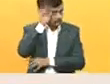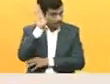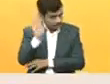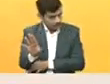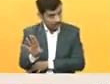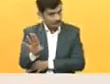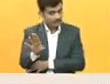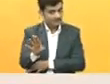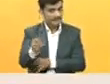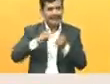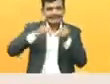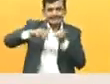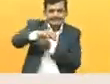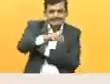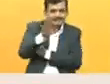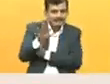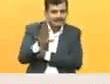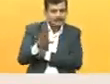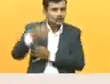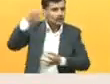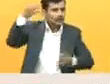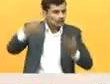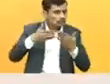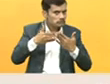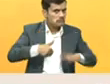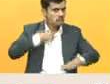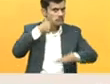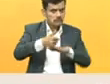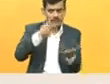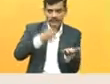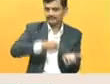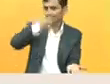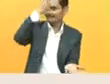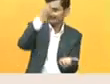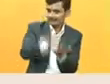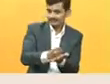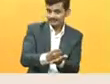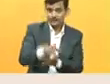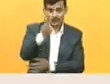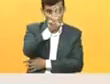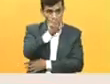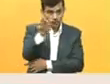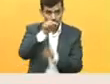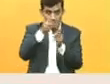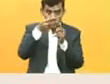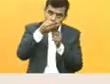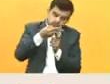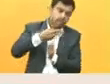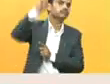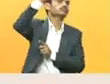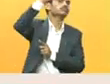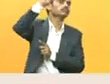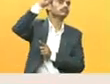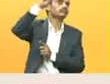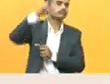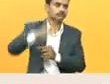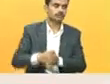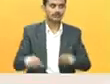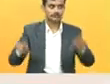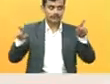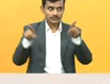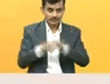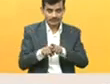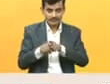में पिछले साल स्टार्टअप्स के रजिस्ट्रेशन में 200% से अधिक की वृद्धि हुई है।